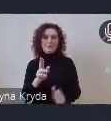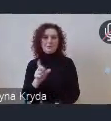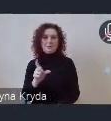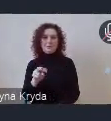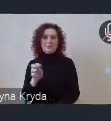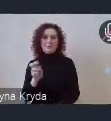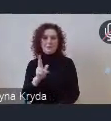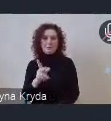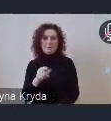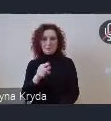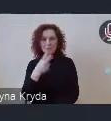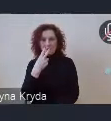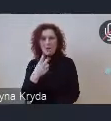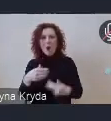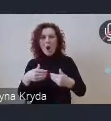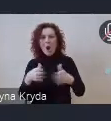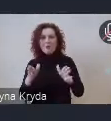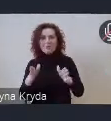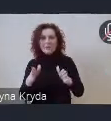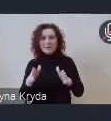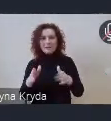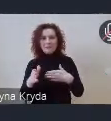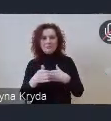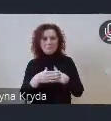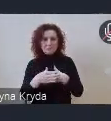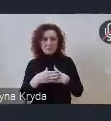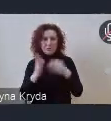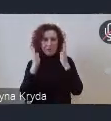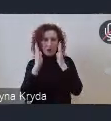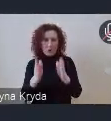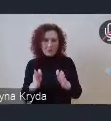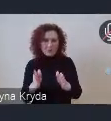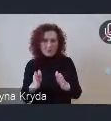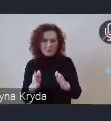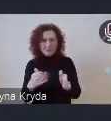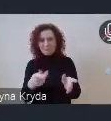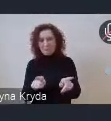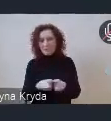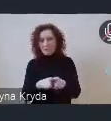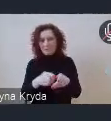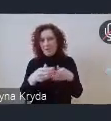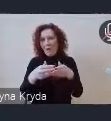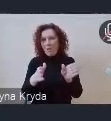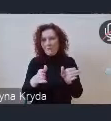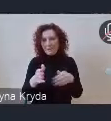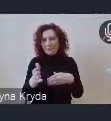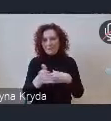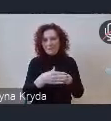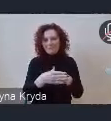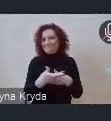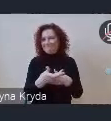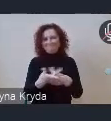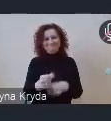to widać od razu na tym zdjęciu tutaj są otwarte drzwi na korytarz To jest zdjęcie jeszcze z drugiej strony tutaj te drzwi są otwarte na korytarz No coś takiego jest